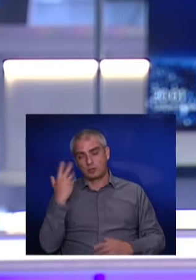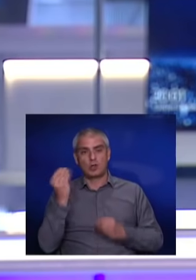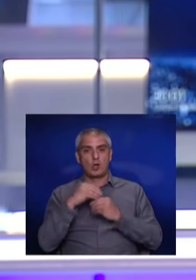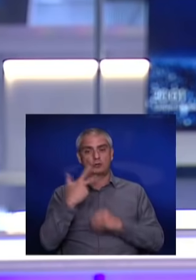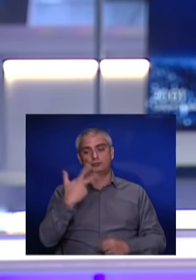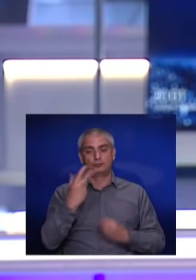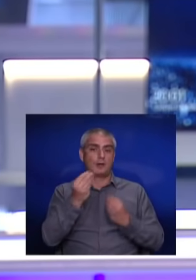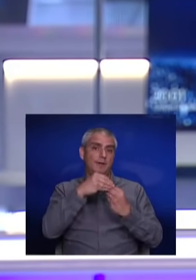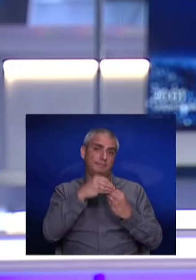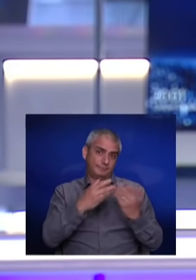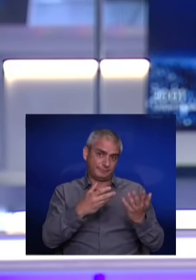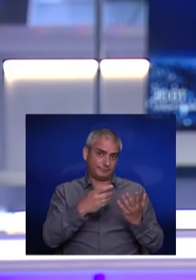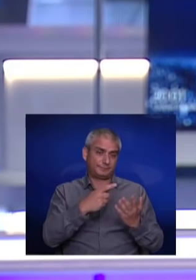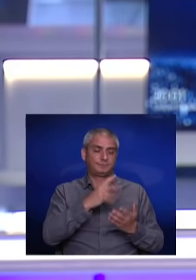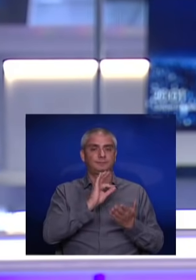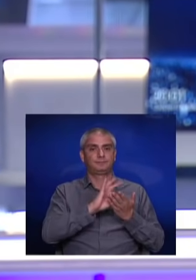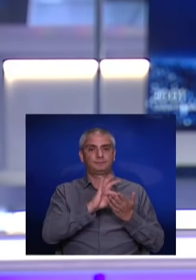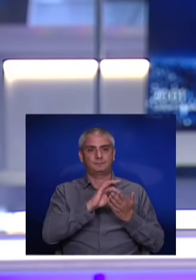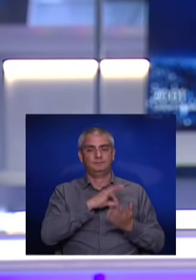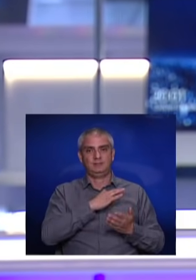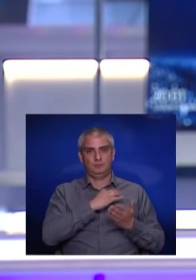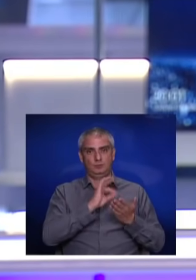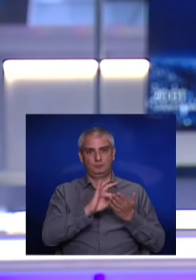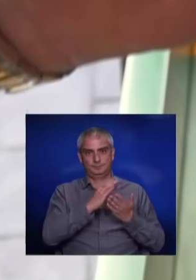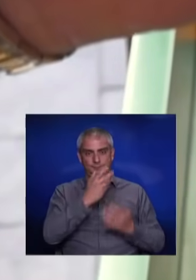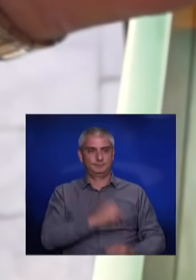3 ימים נוספים. נוב רובני, כתבנו לענייני בריאות, מדווח.